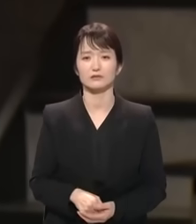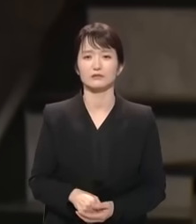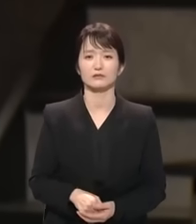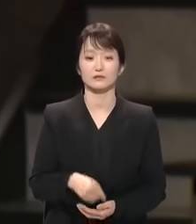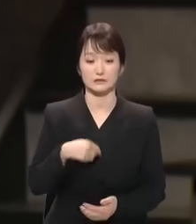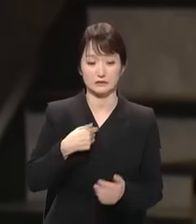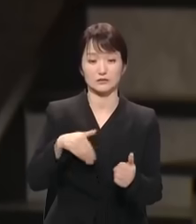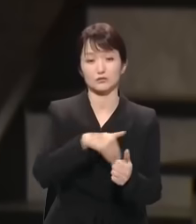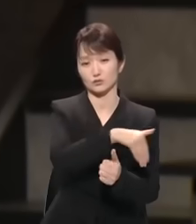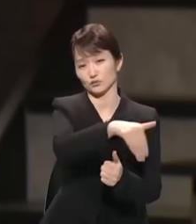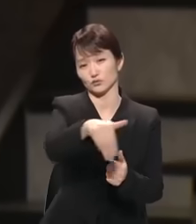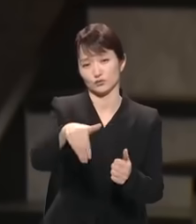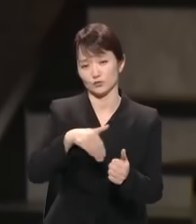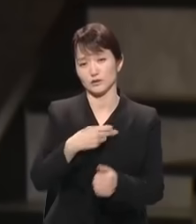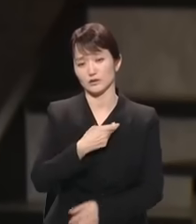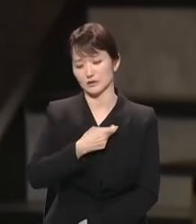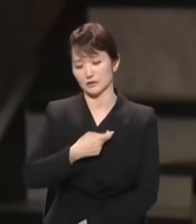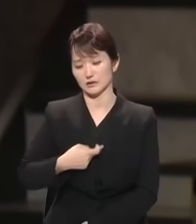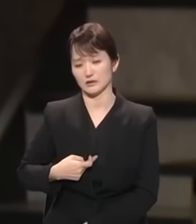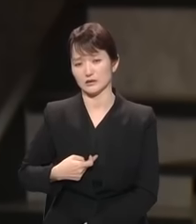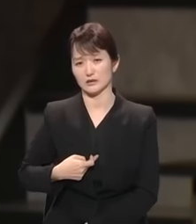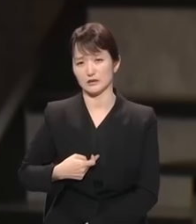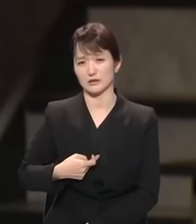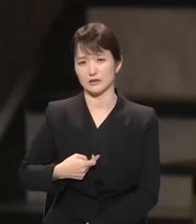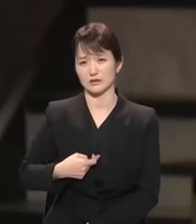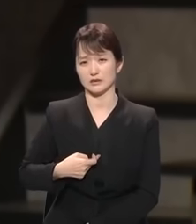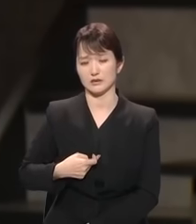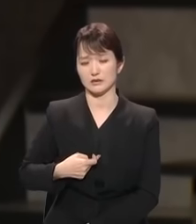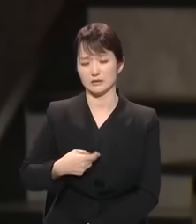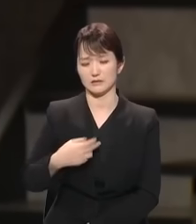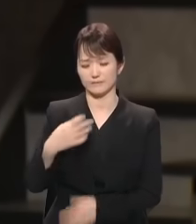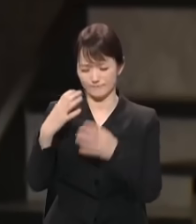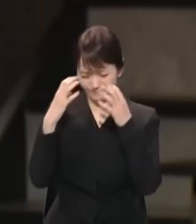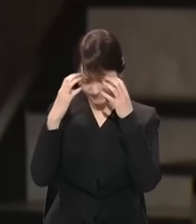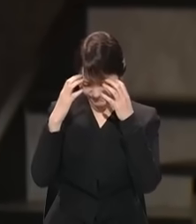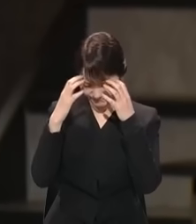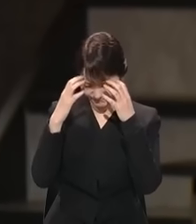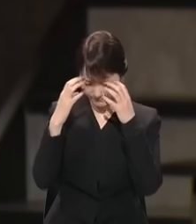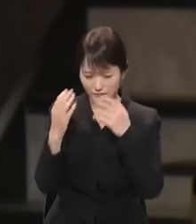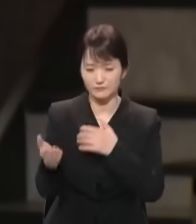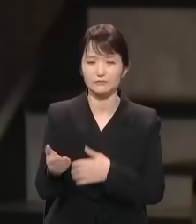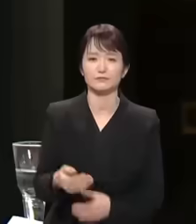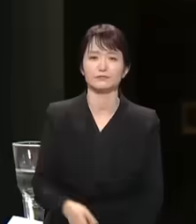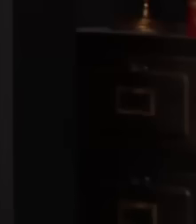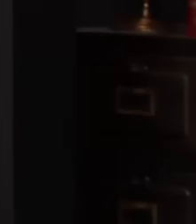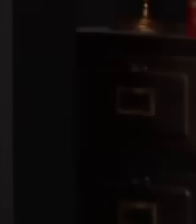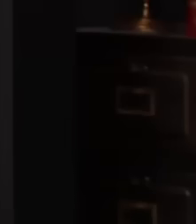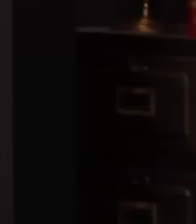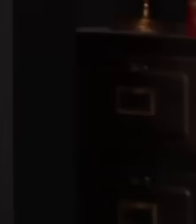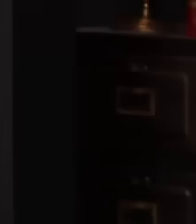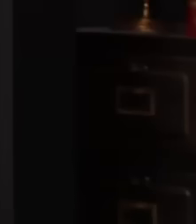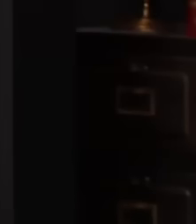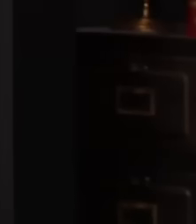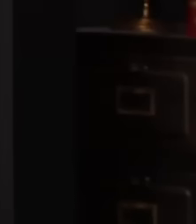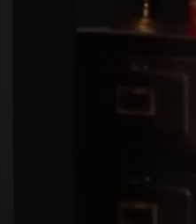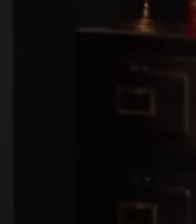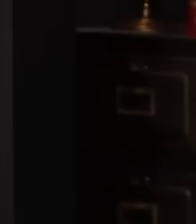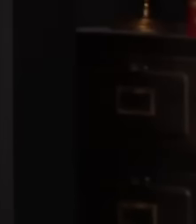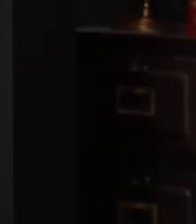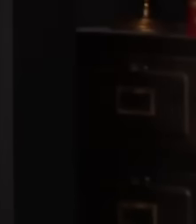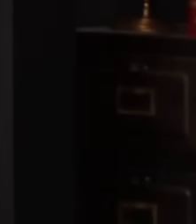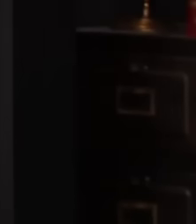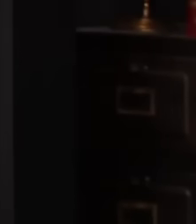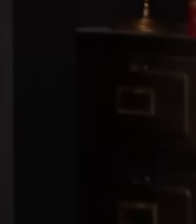자기 주변에 있는 제자까지 지금 아주 고통을 주고 있는 그런 상황이라고 봅니다 알겠습니다 사건의